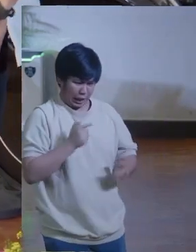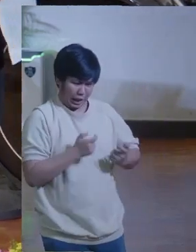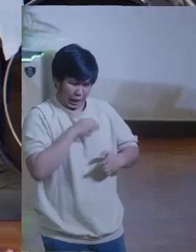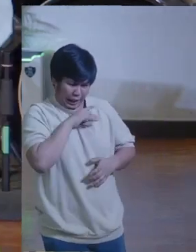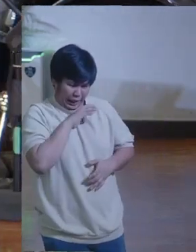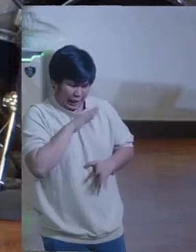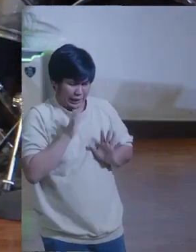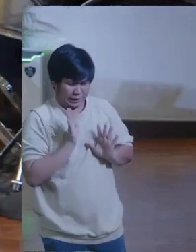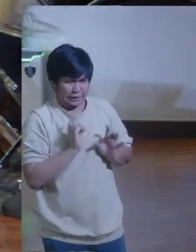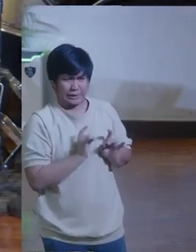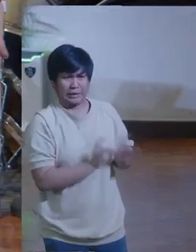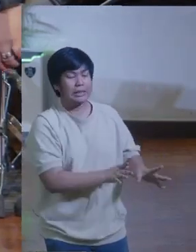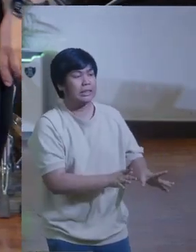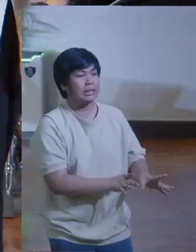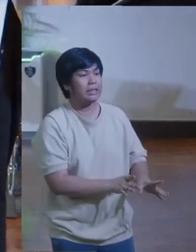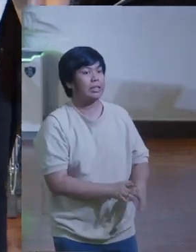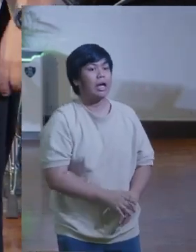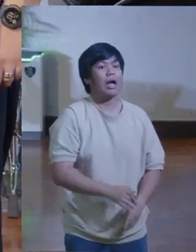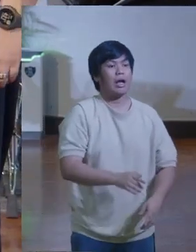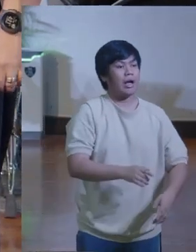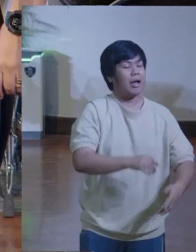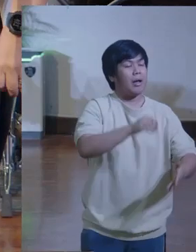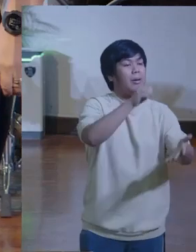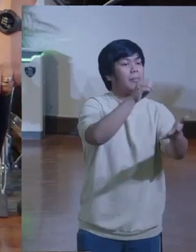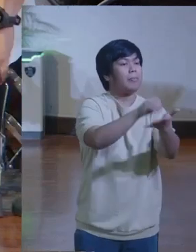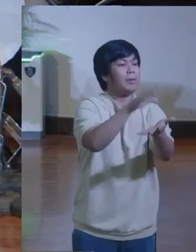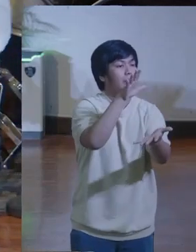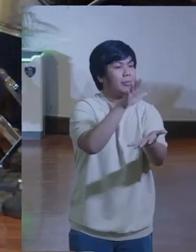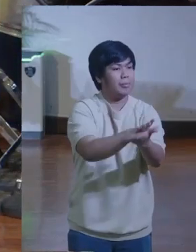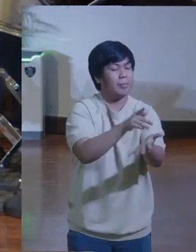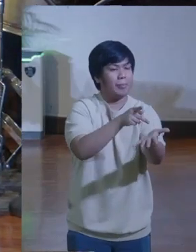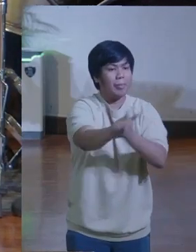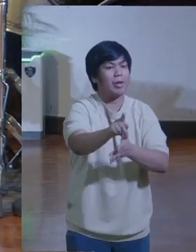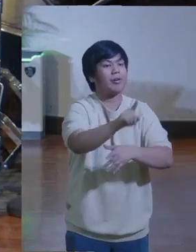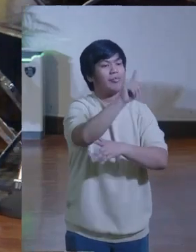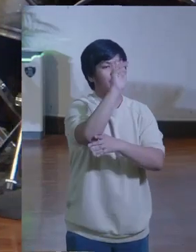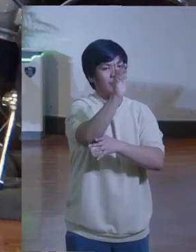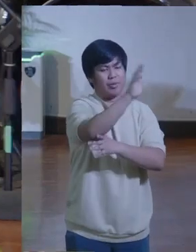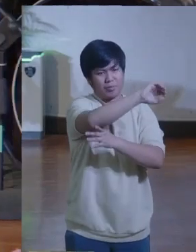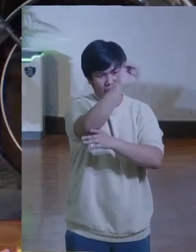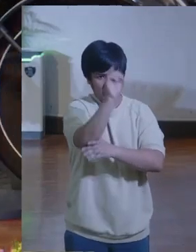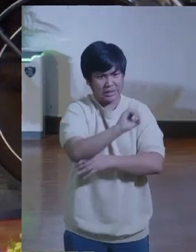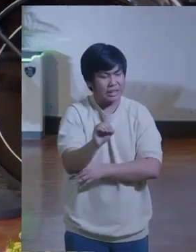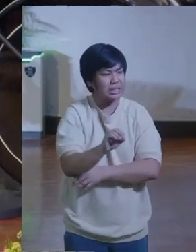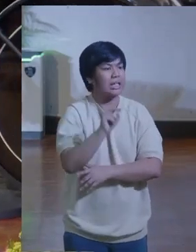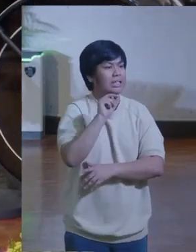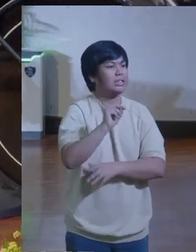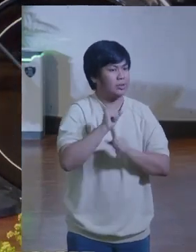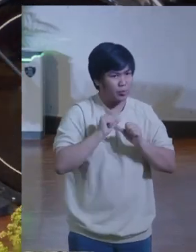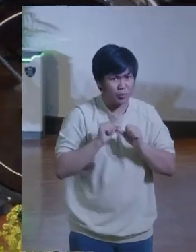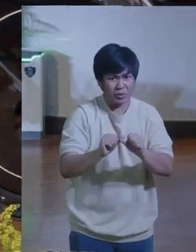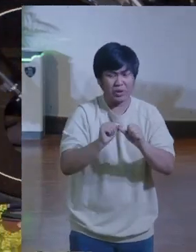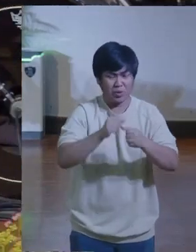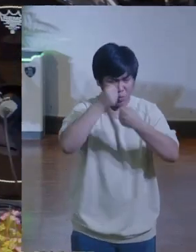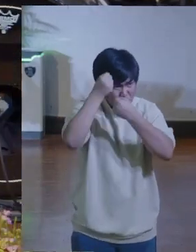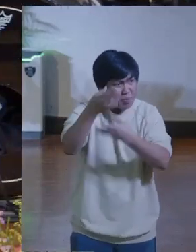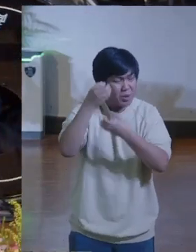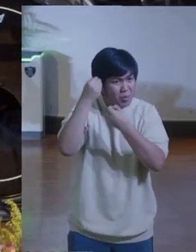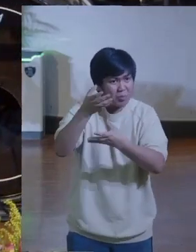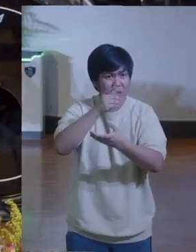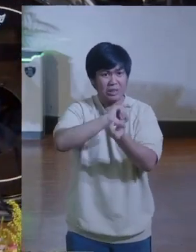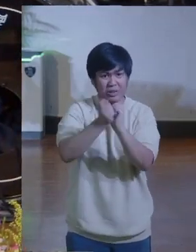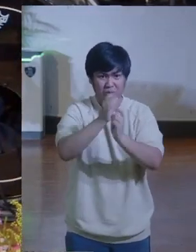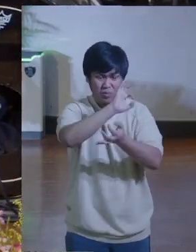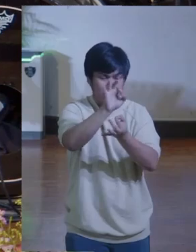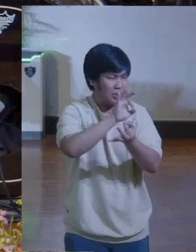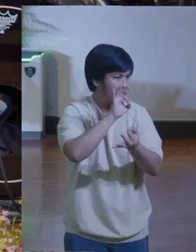So 50% lang po yung pagbabayad ng utang sa krus. Kailangan ng kanyang active obedience para yung kanyang perfection,